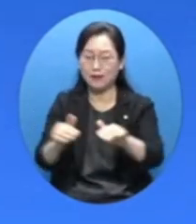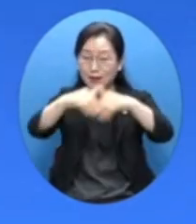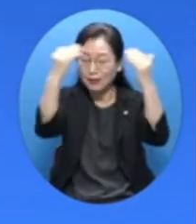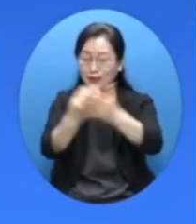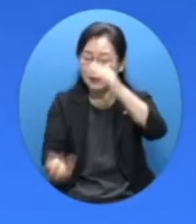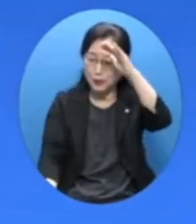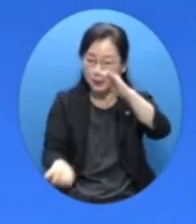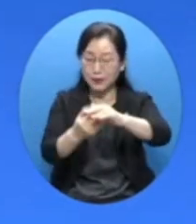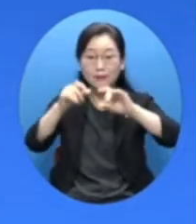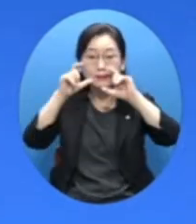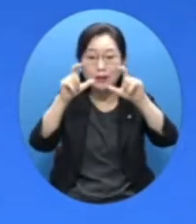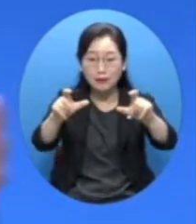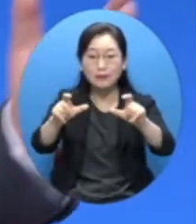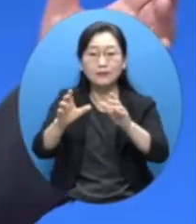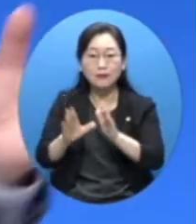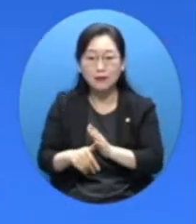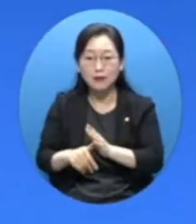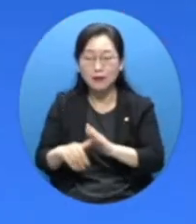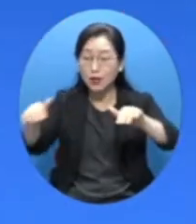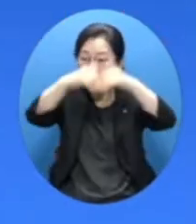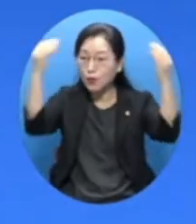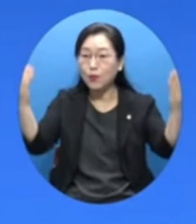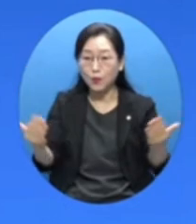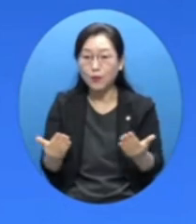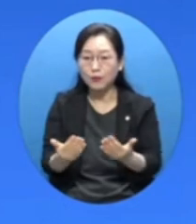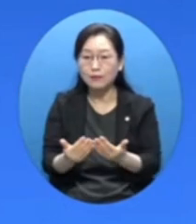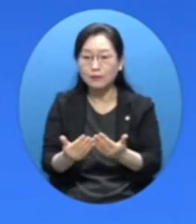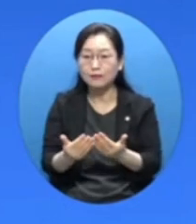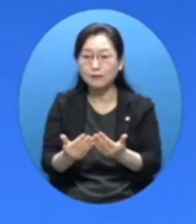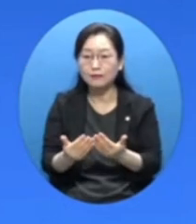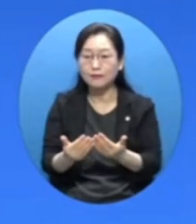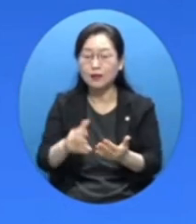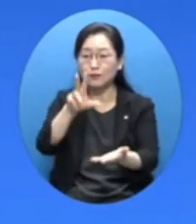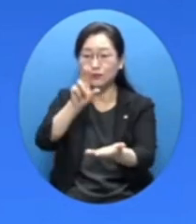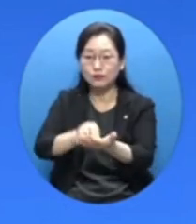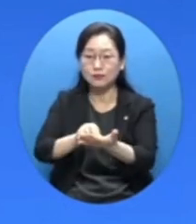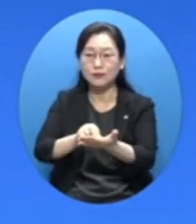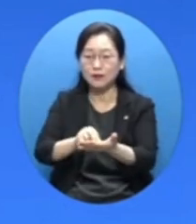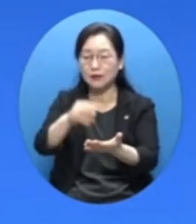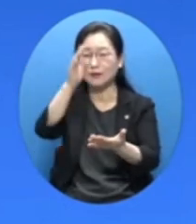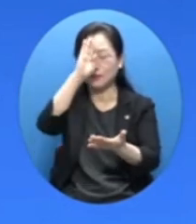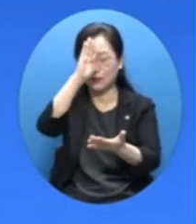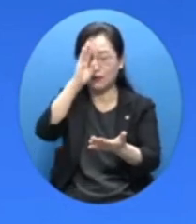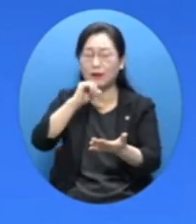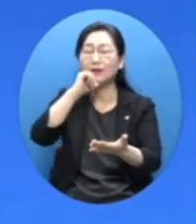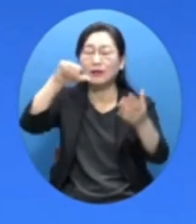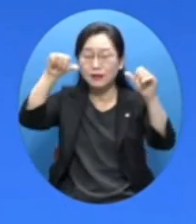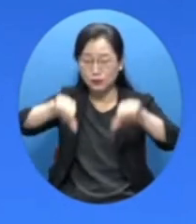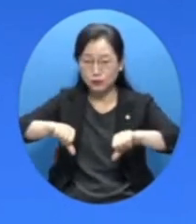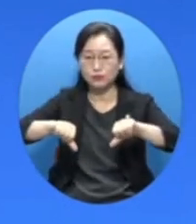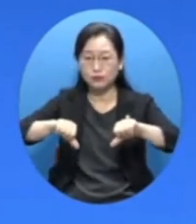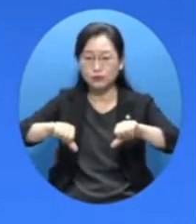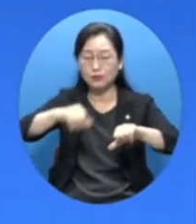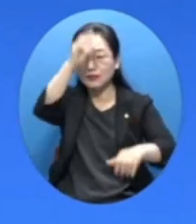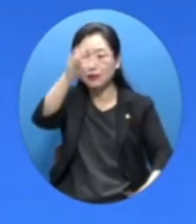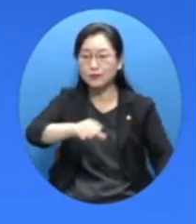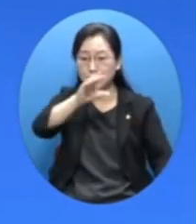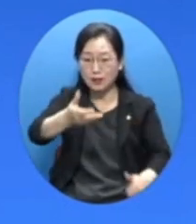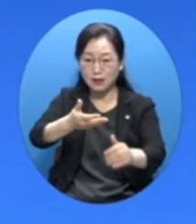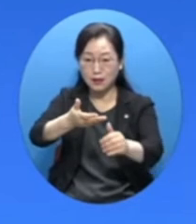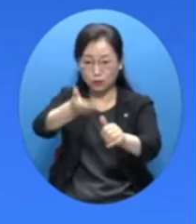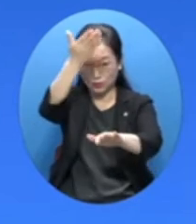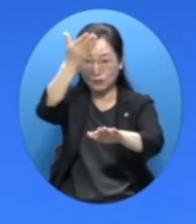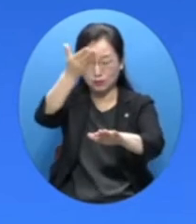이루었다 하실 때 하셨을 때에이 모든 문제가 모든 질병이 가난과 저주가 십자가에서 다